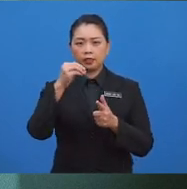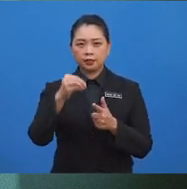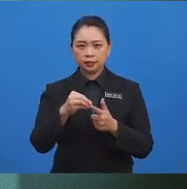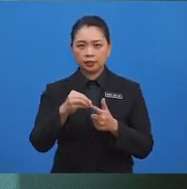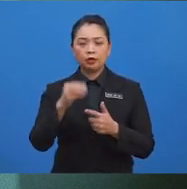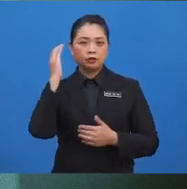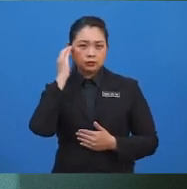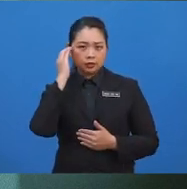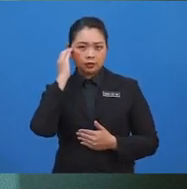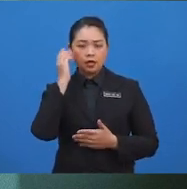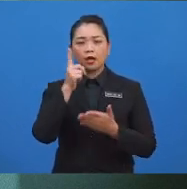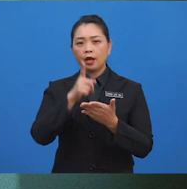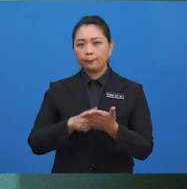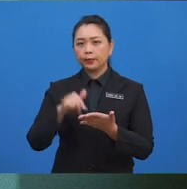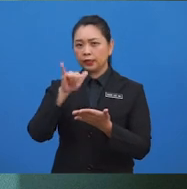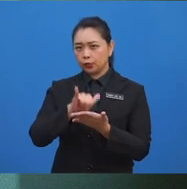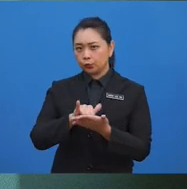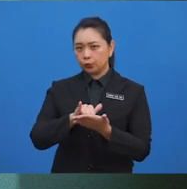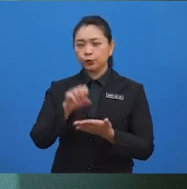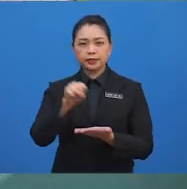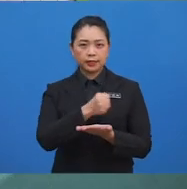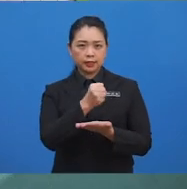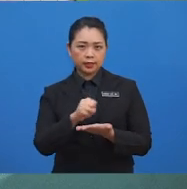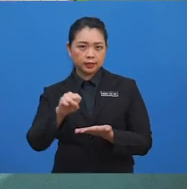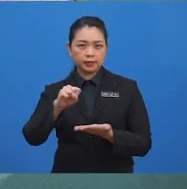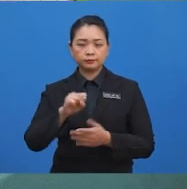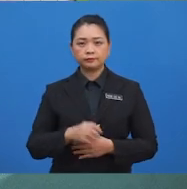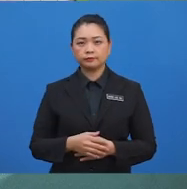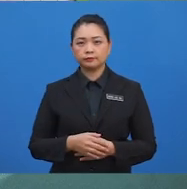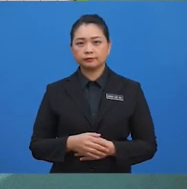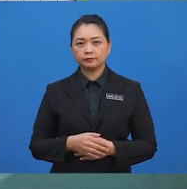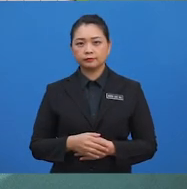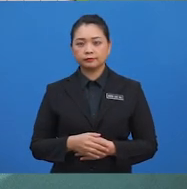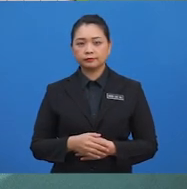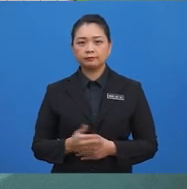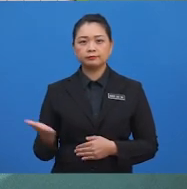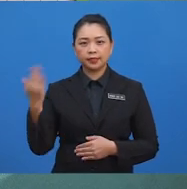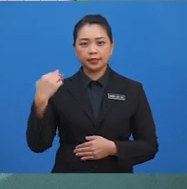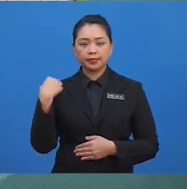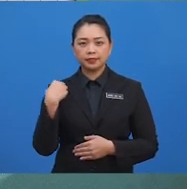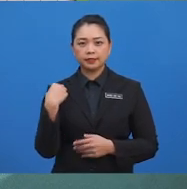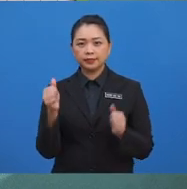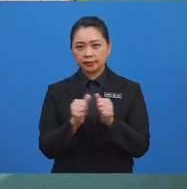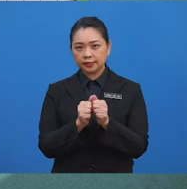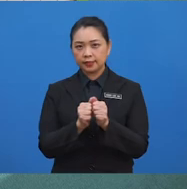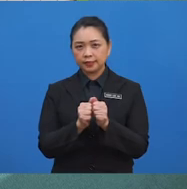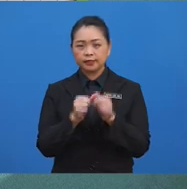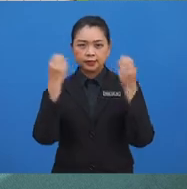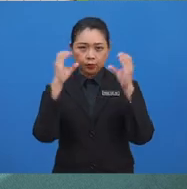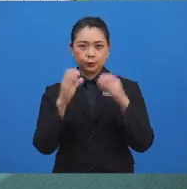tahu apa itu syair Hai Mari ikuti penerangan cek gu